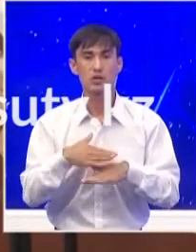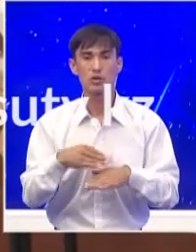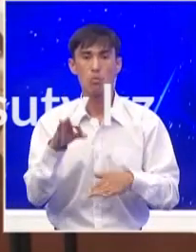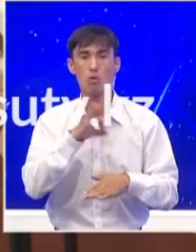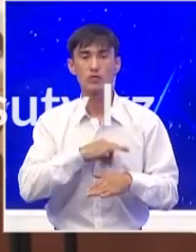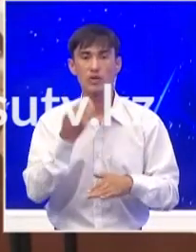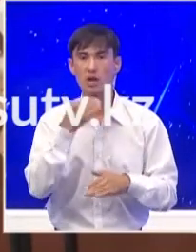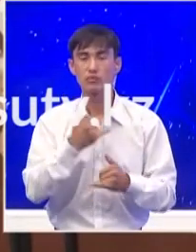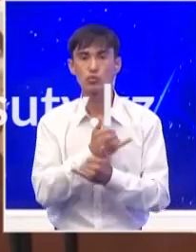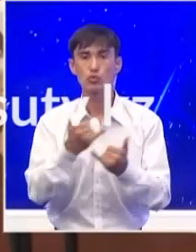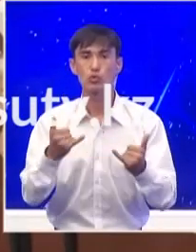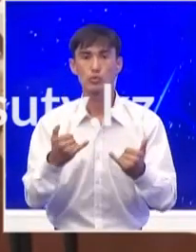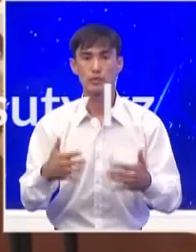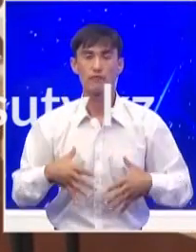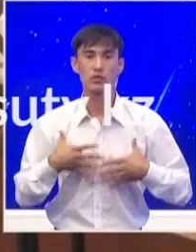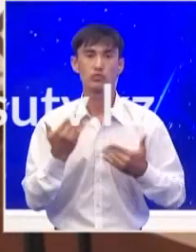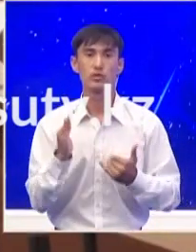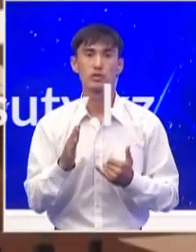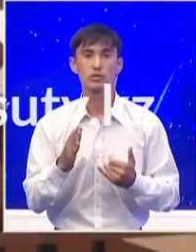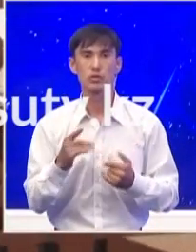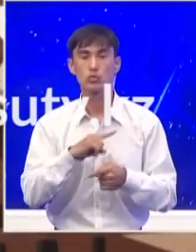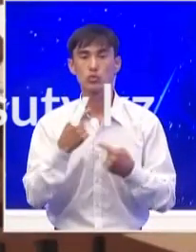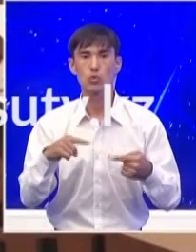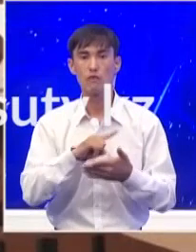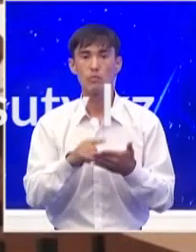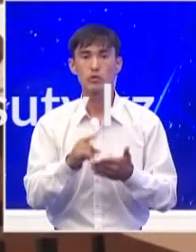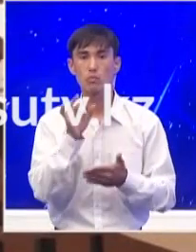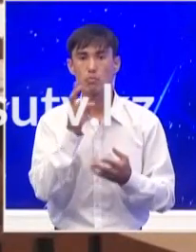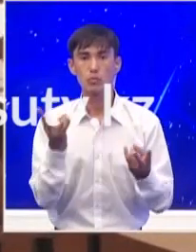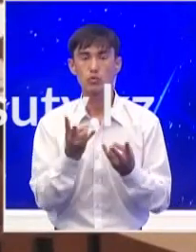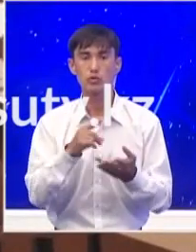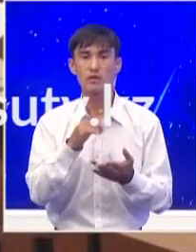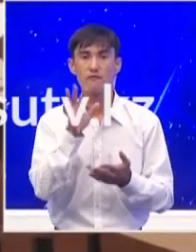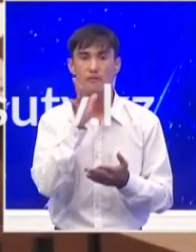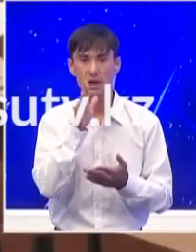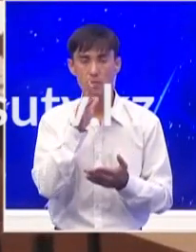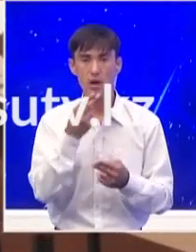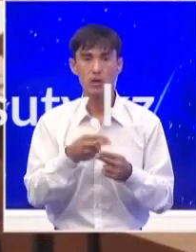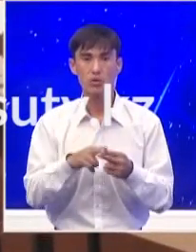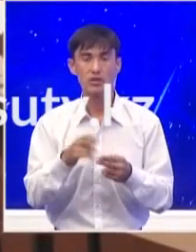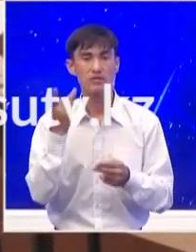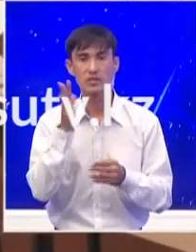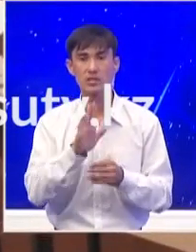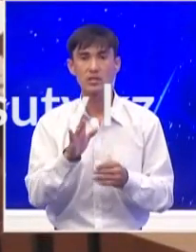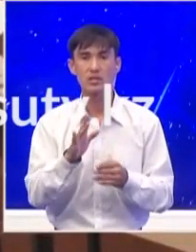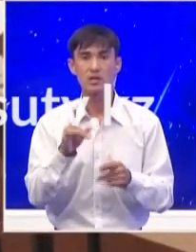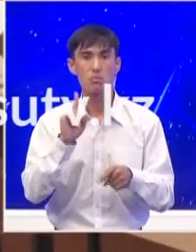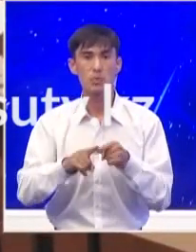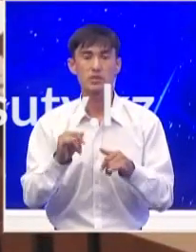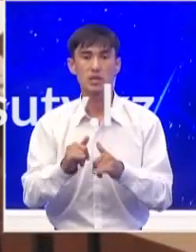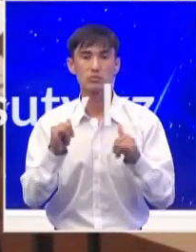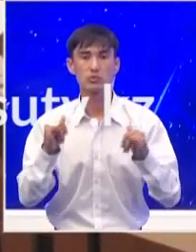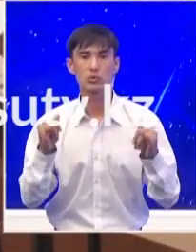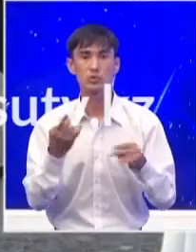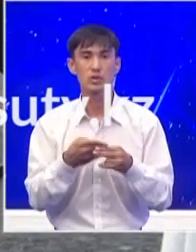и это ну воодушевляет на самом деле другого просто потребуется к это время не не всегда достаточно быстро можно развить